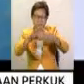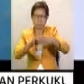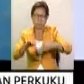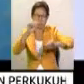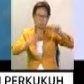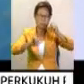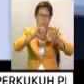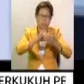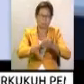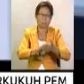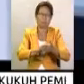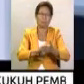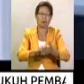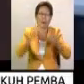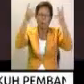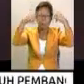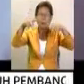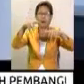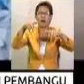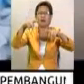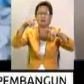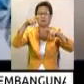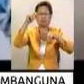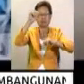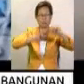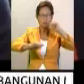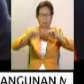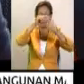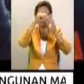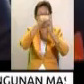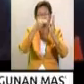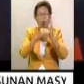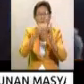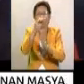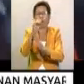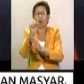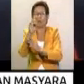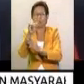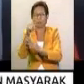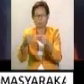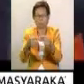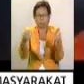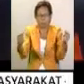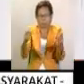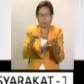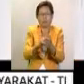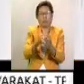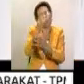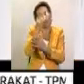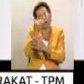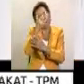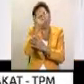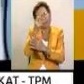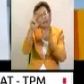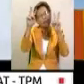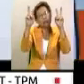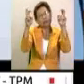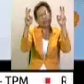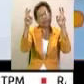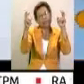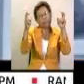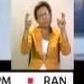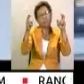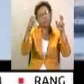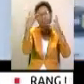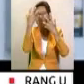tersebut. Sementara itu, pengarah drama bersiri itu, Osman Ali, menyifatkan kontroversi berkenaan berpunca daripada judulnya yang